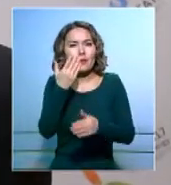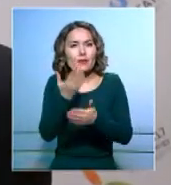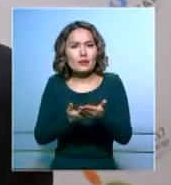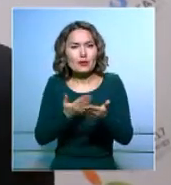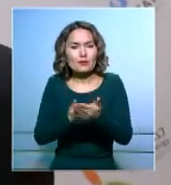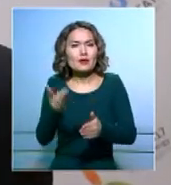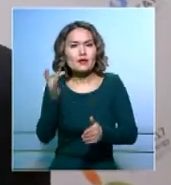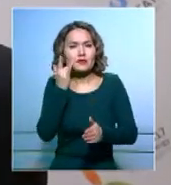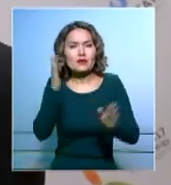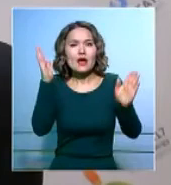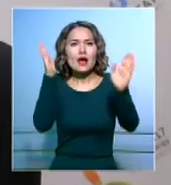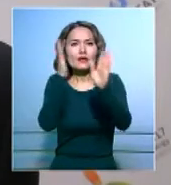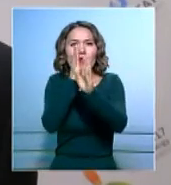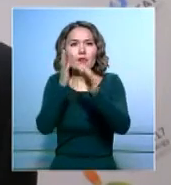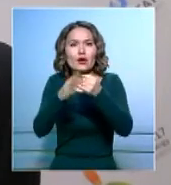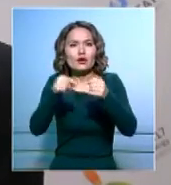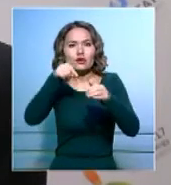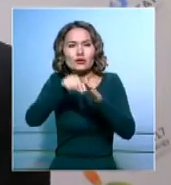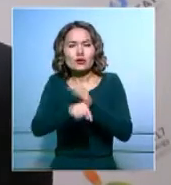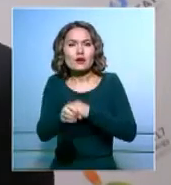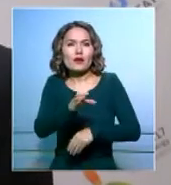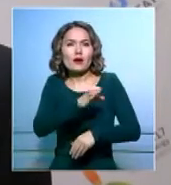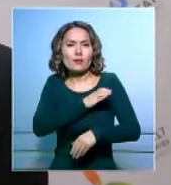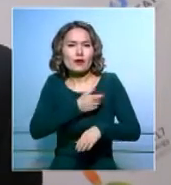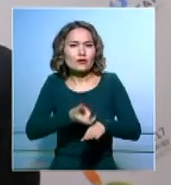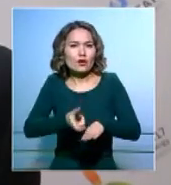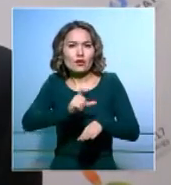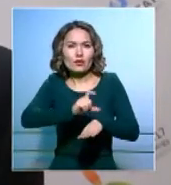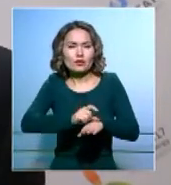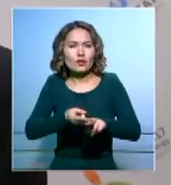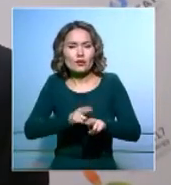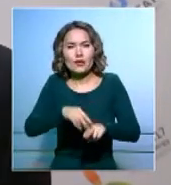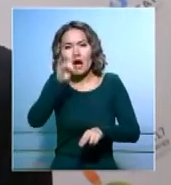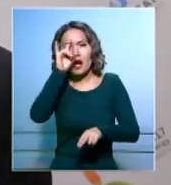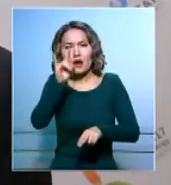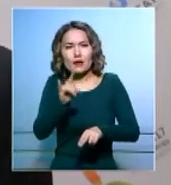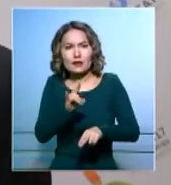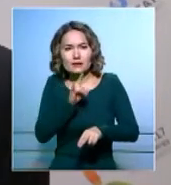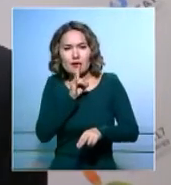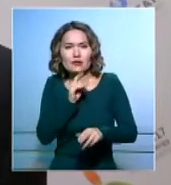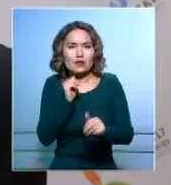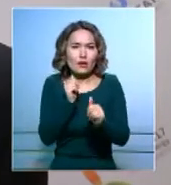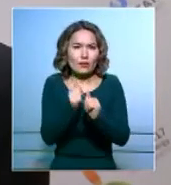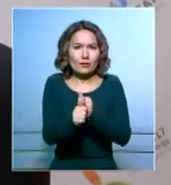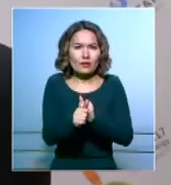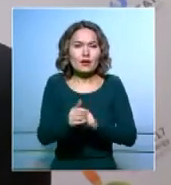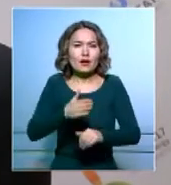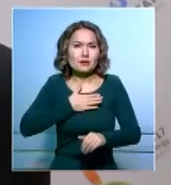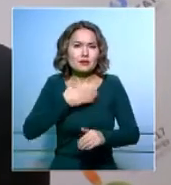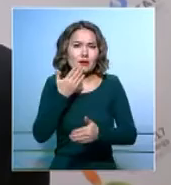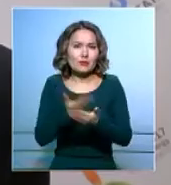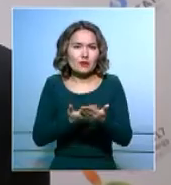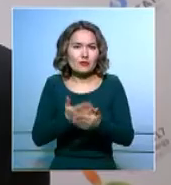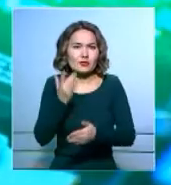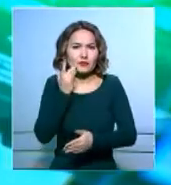ресурстарға, тәуелсіз экономикаға көшу жоспарының жүзеге асуын бақылап, табысты саясат тәжірибесінен сабақ алу біз үшін өнеге болар еді.